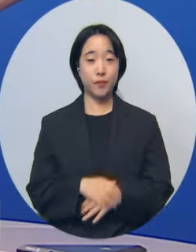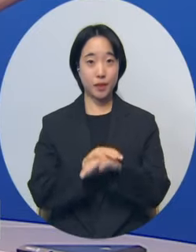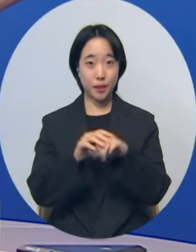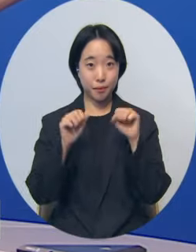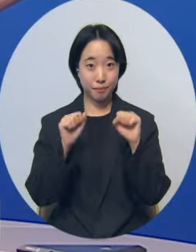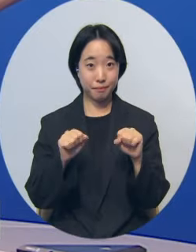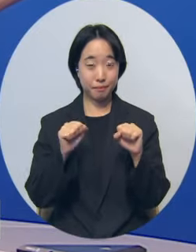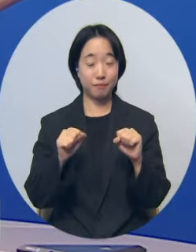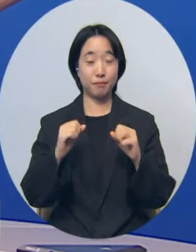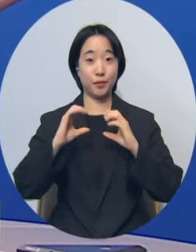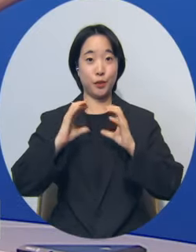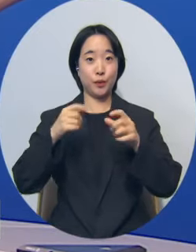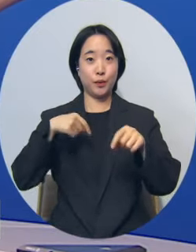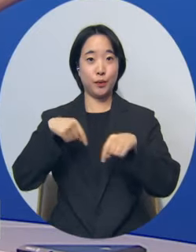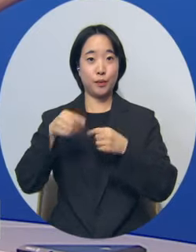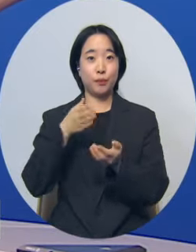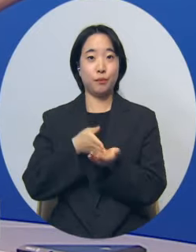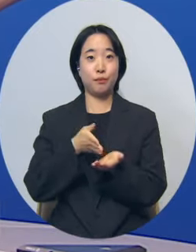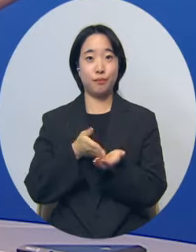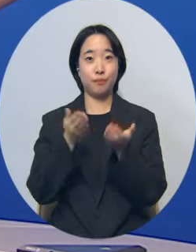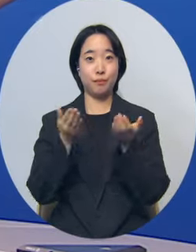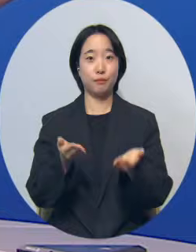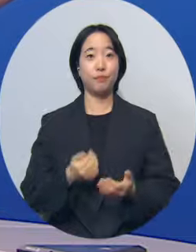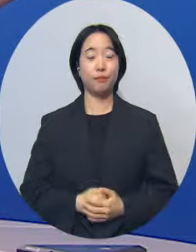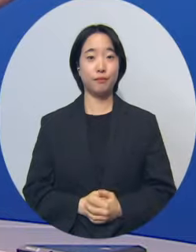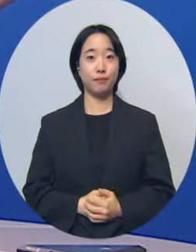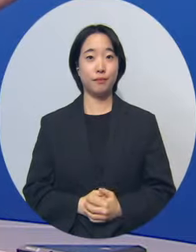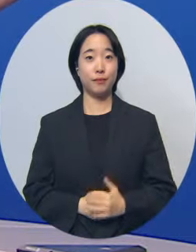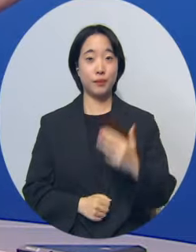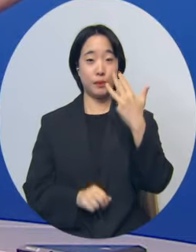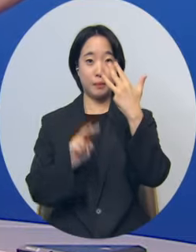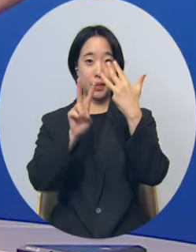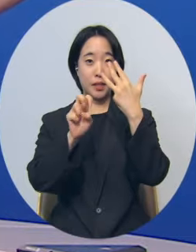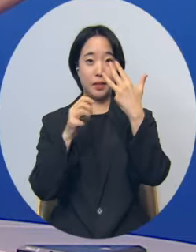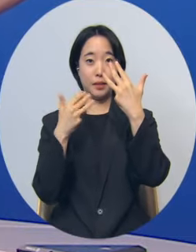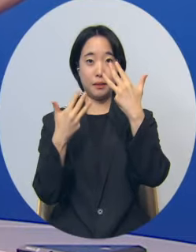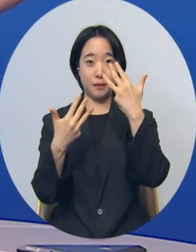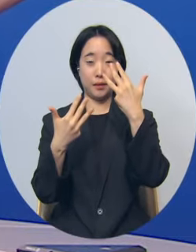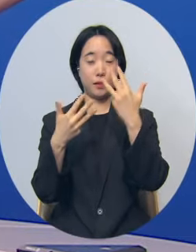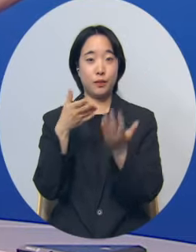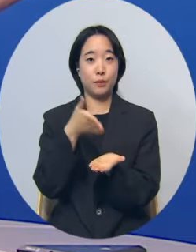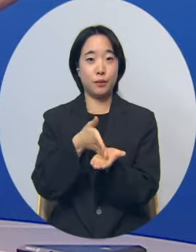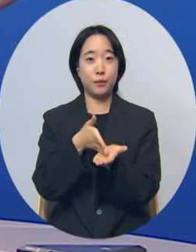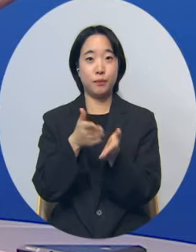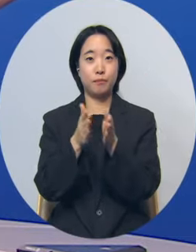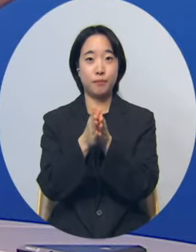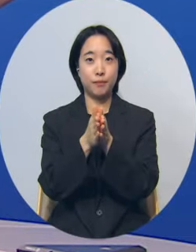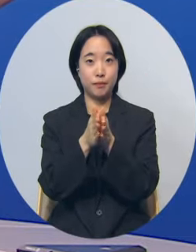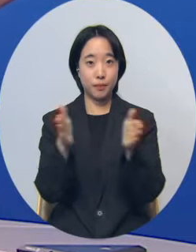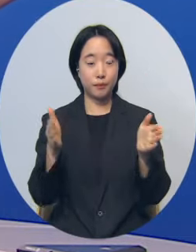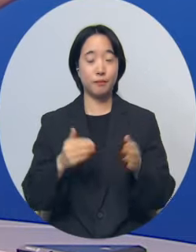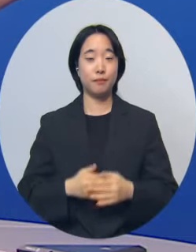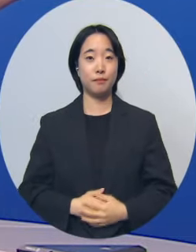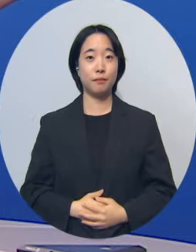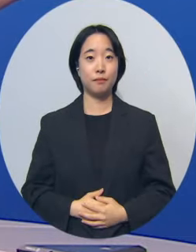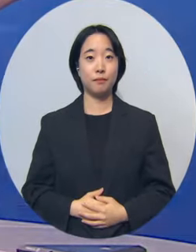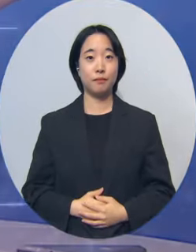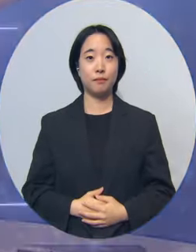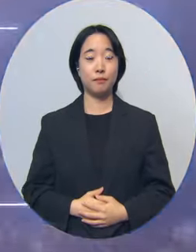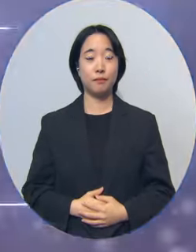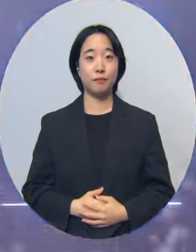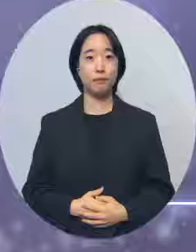시청자 여러분 안녕하십니까? 국정의 바른 소리를 전합니다. 8월 28일 수요일 KTV 대한뉴스 시작합니다.